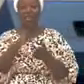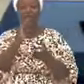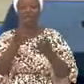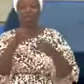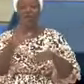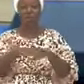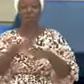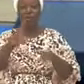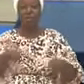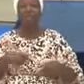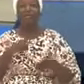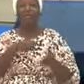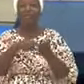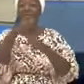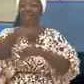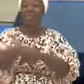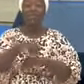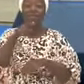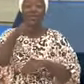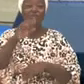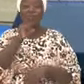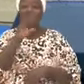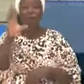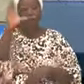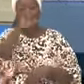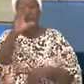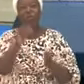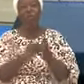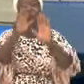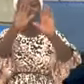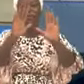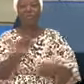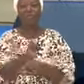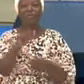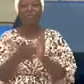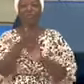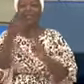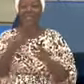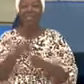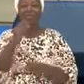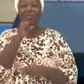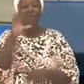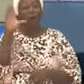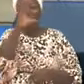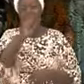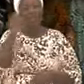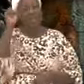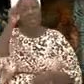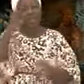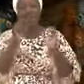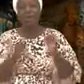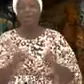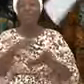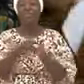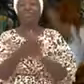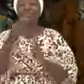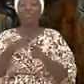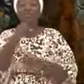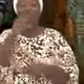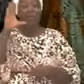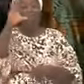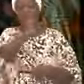ce soir je ne veux pas rater ton miracle un tu ne le rates eura pa sa puissance ne